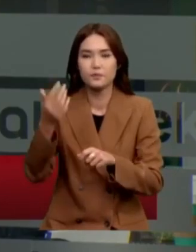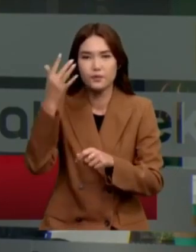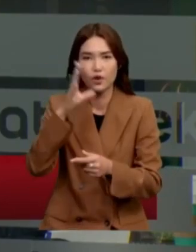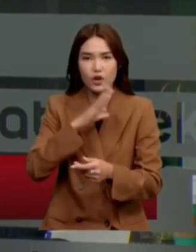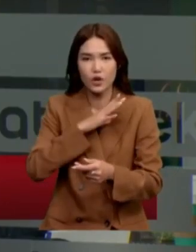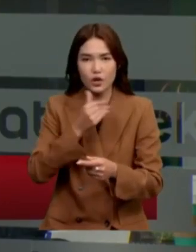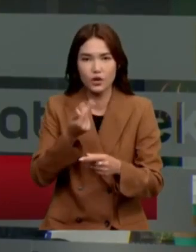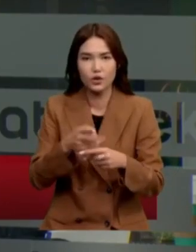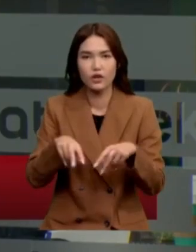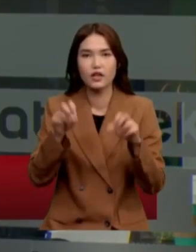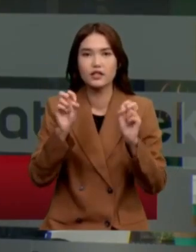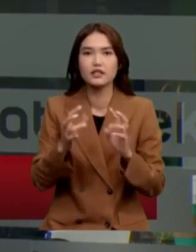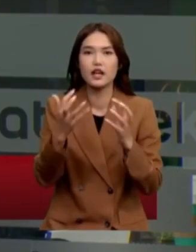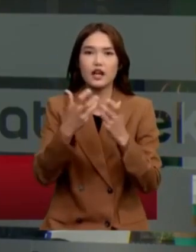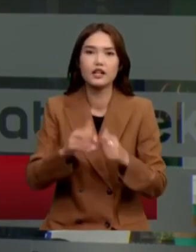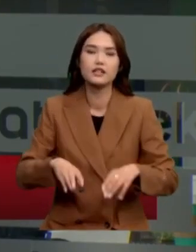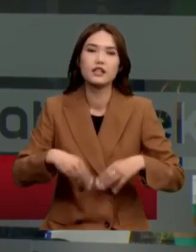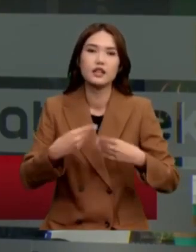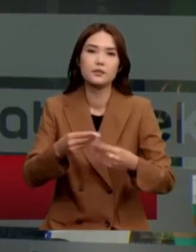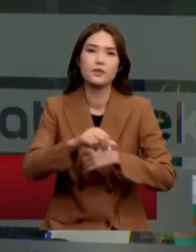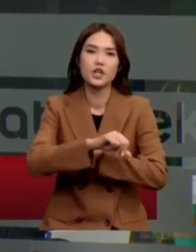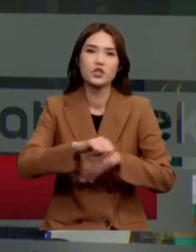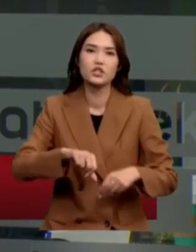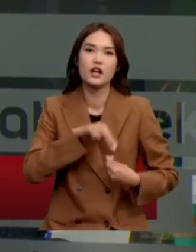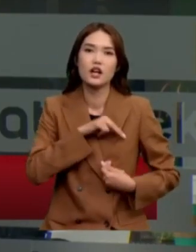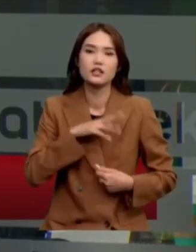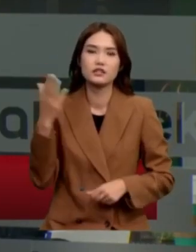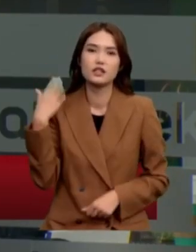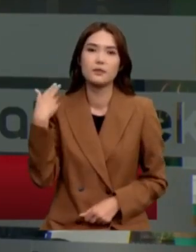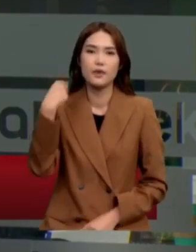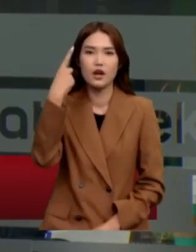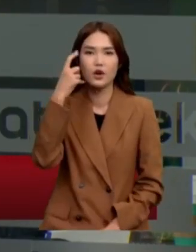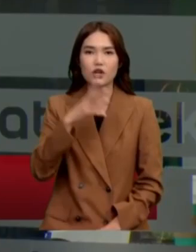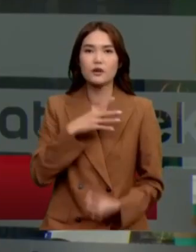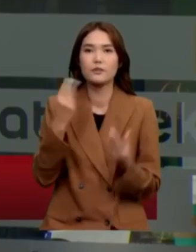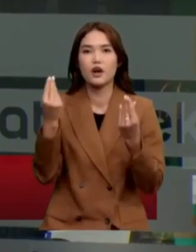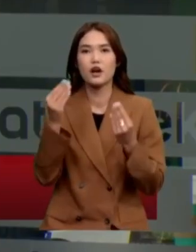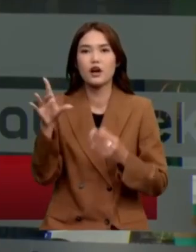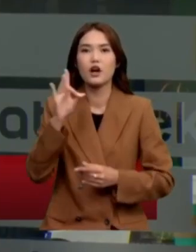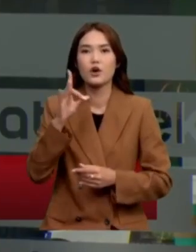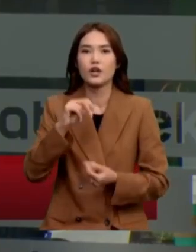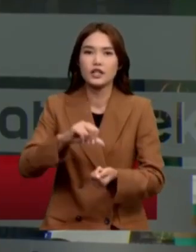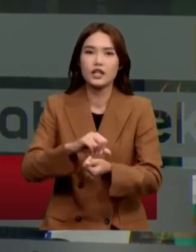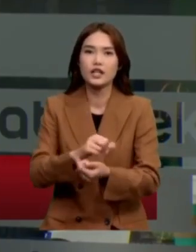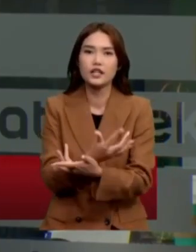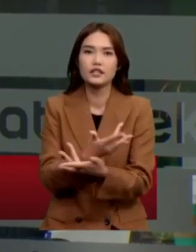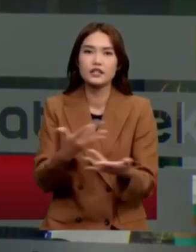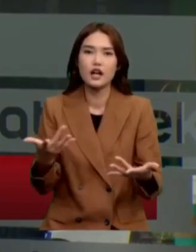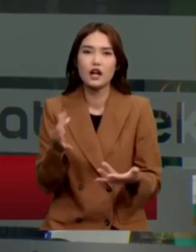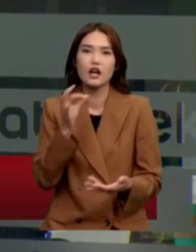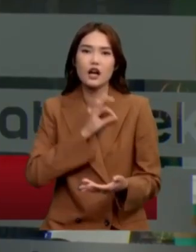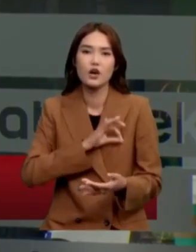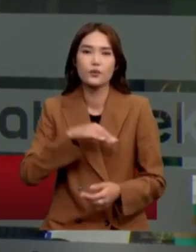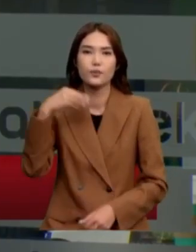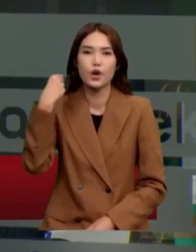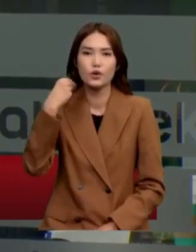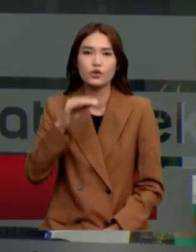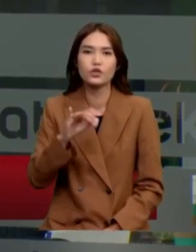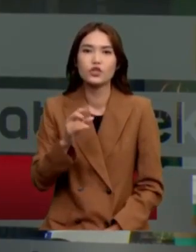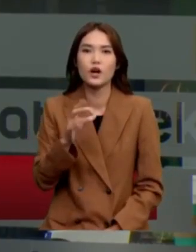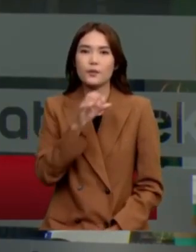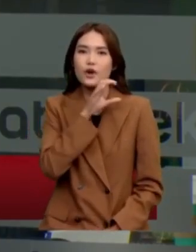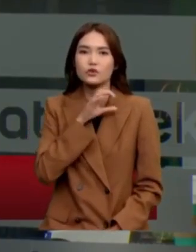туралы арнайы есеп берген шекара қызметінің басшылары мәлімдеді. Ірі көлемдегі есірткіні тасымалдамақ болғандар Түркістан, Жамбыл және